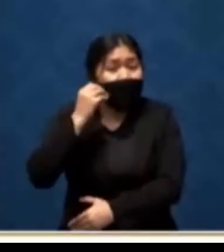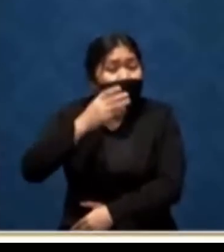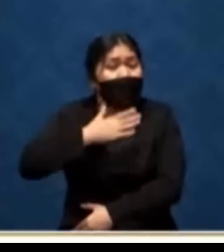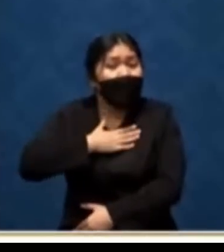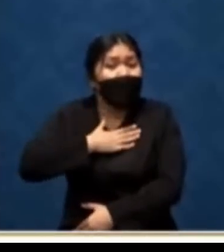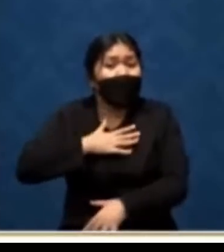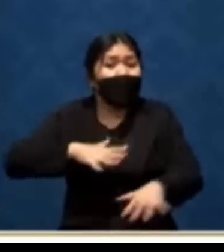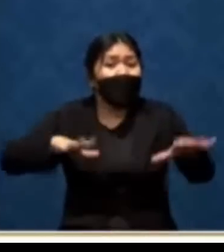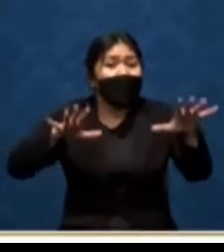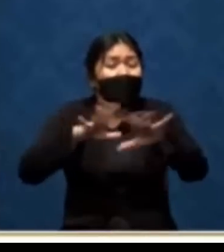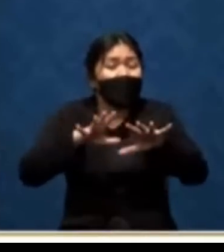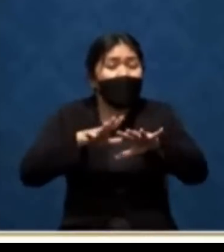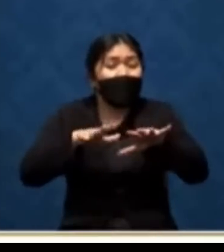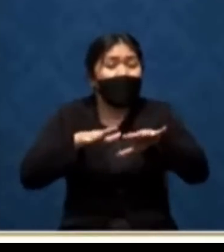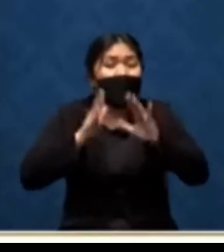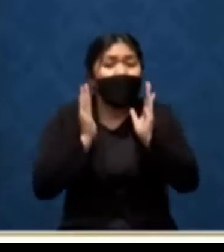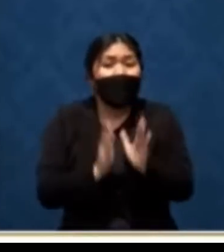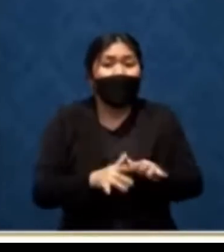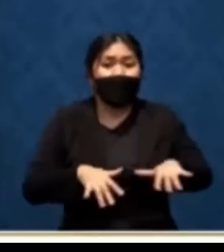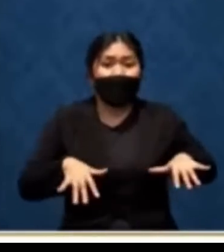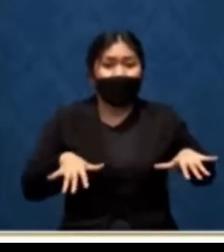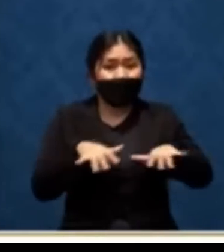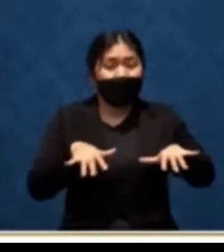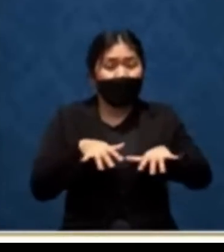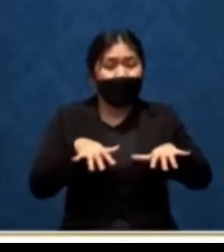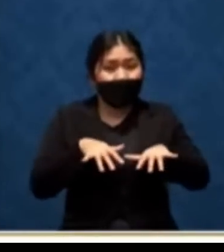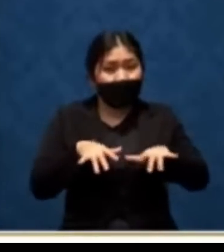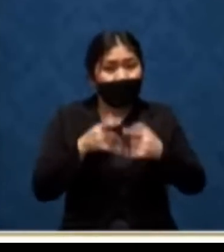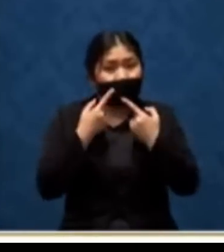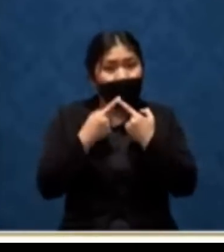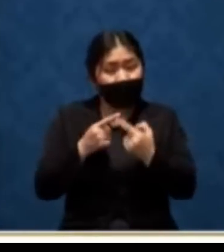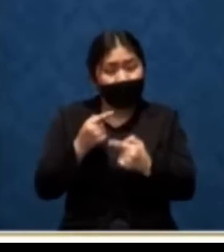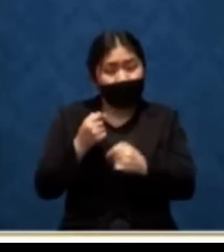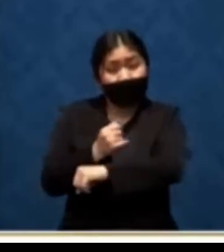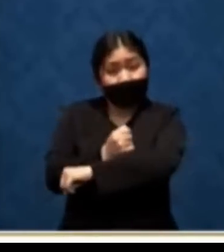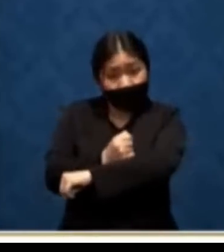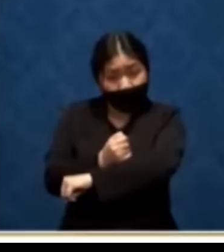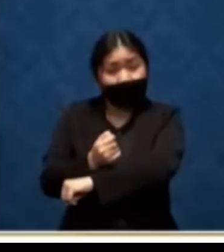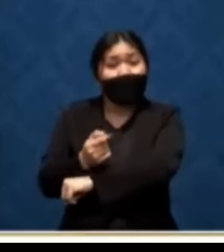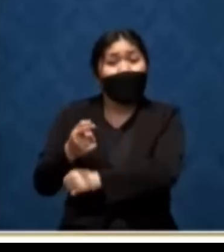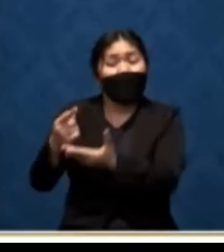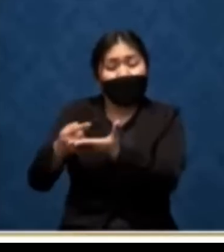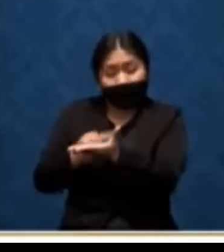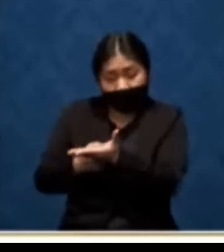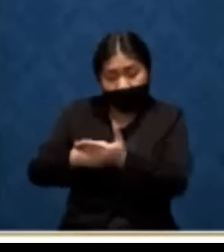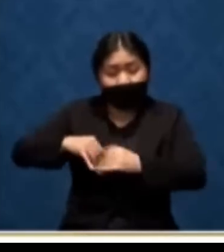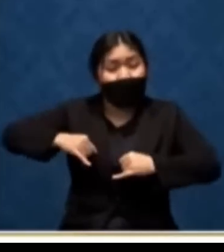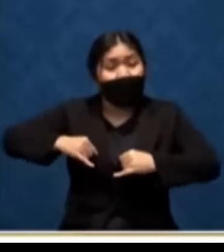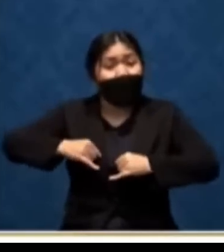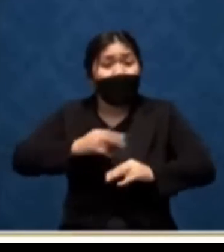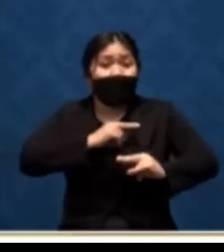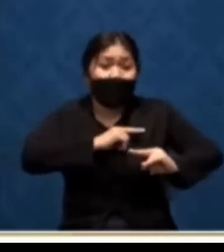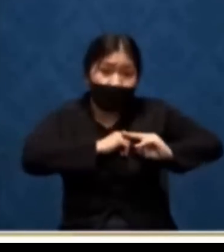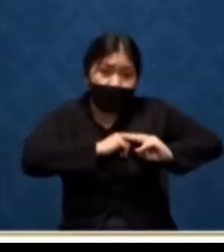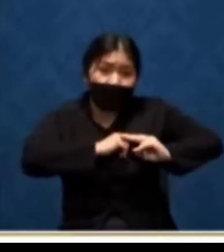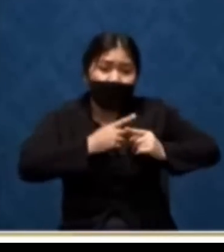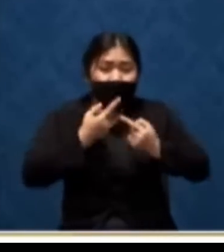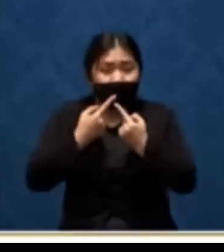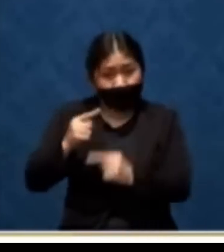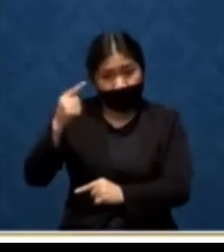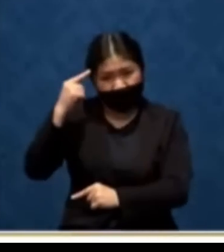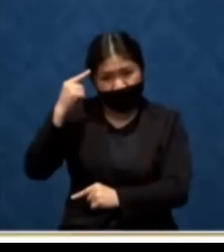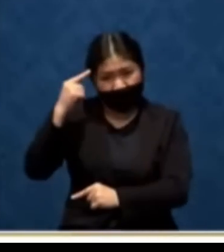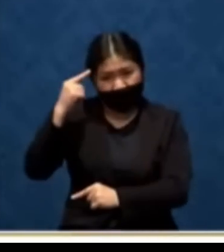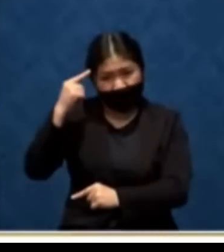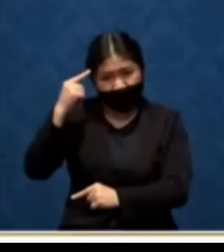ชนส่วนกับนายพลจริงๆก็คือแค่จ้างเป็นที่ปรึกษาส่วนตัวเทคนิคของนายคนนี้คือการเอ